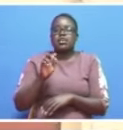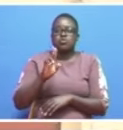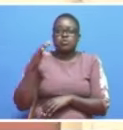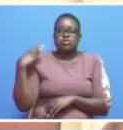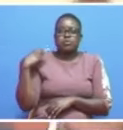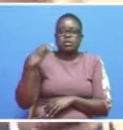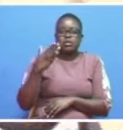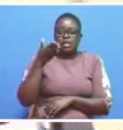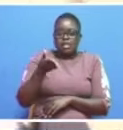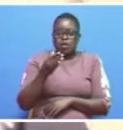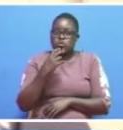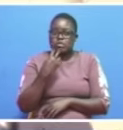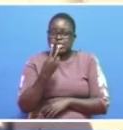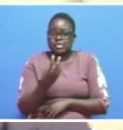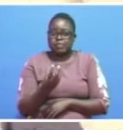Sasa unajua